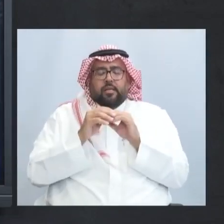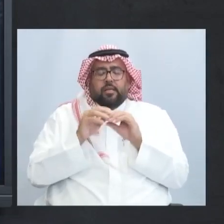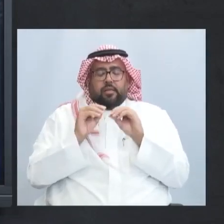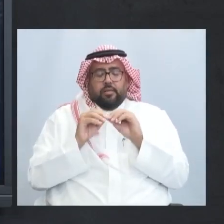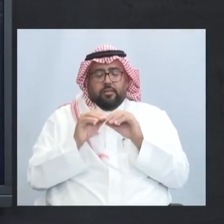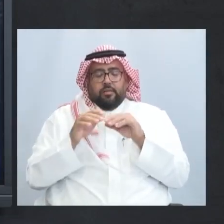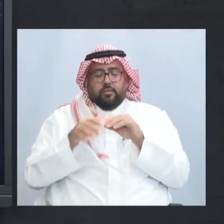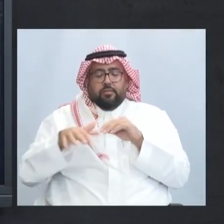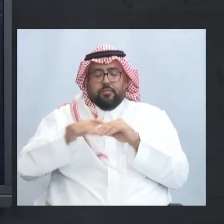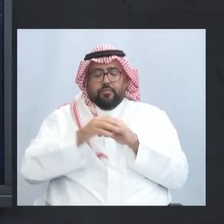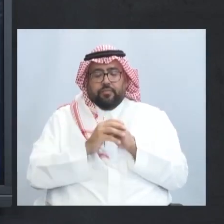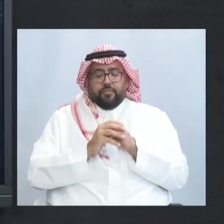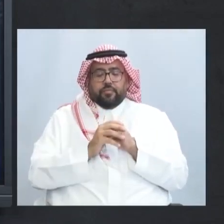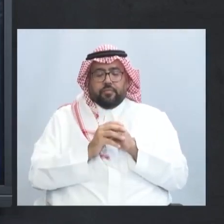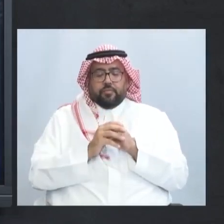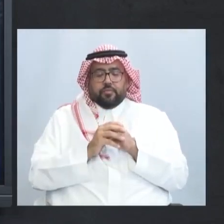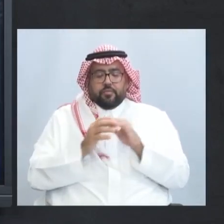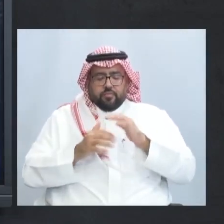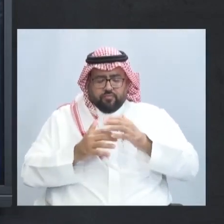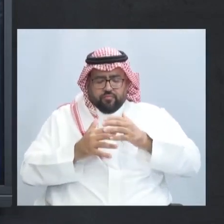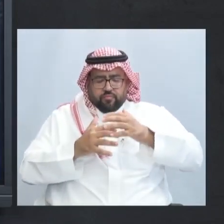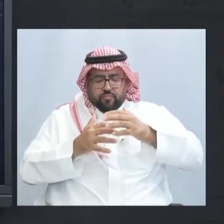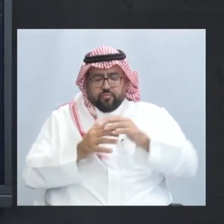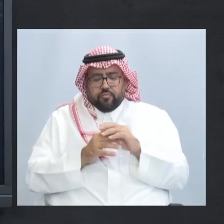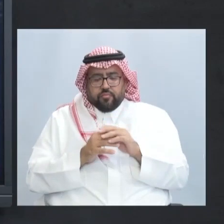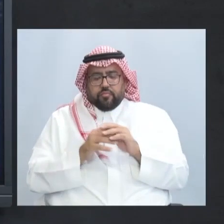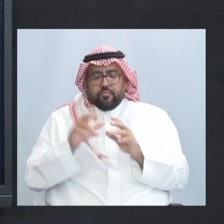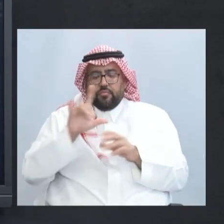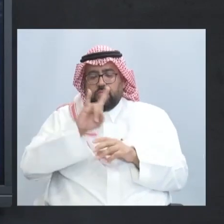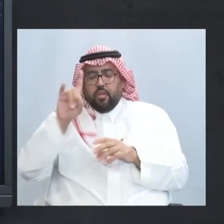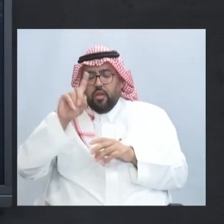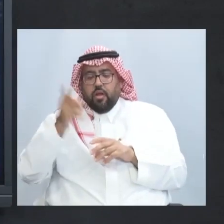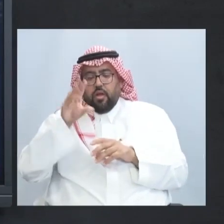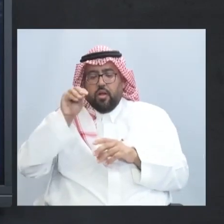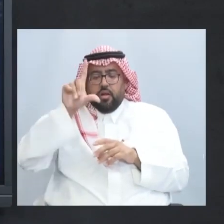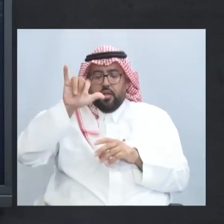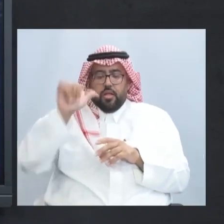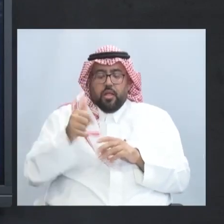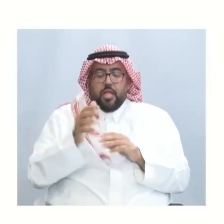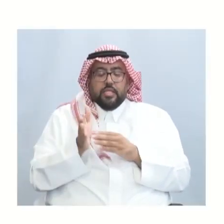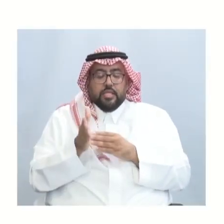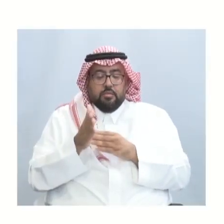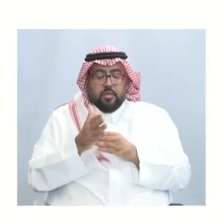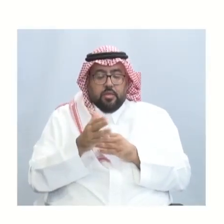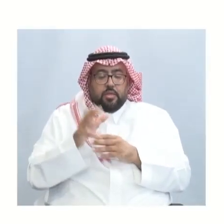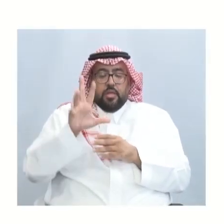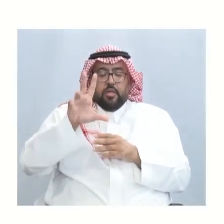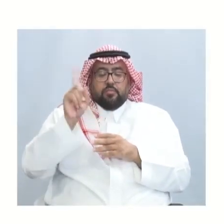اثناء فترات نموه لاحظنا ان الرهليات تشمل الاسماك